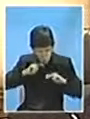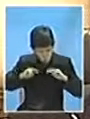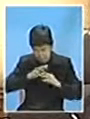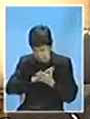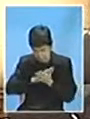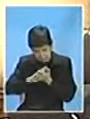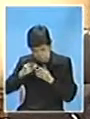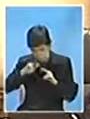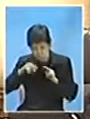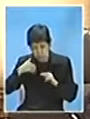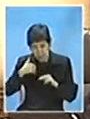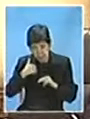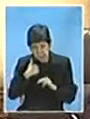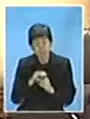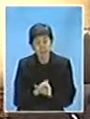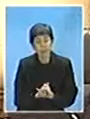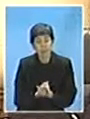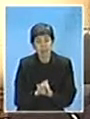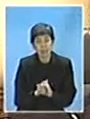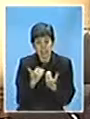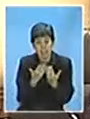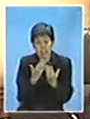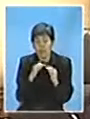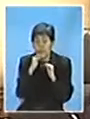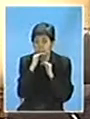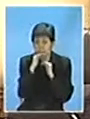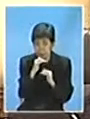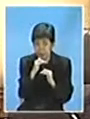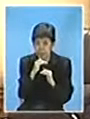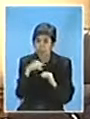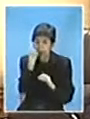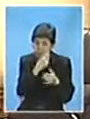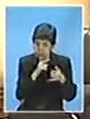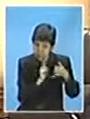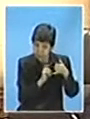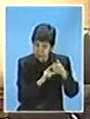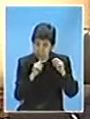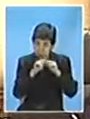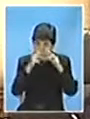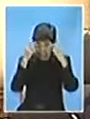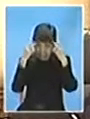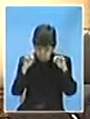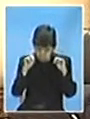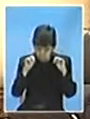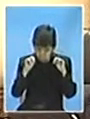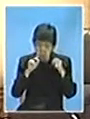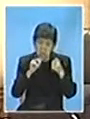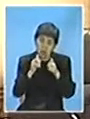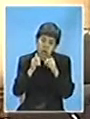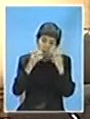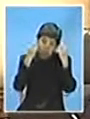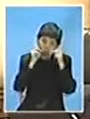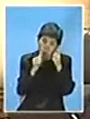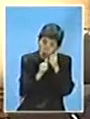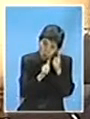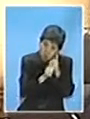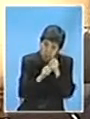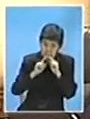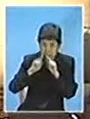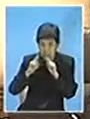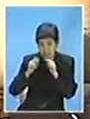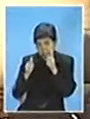าเนื่องจากการกำหนดให้ผู้ที่จะเป็นนายกสภากับแพทย์แผนไทยก็ดีอุปนายกคนที่1คนที่